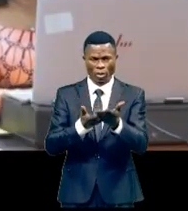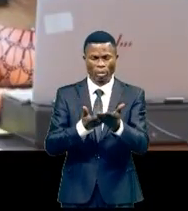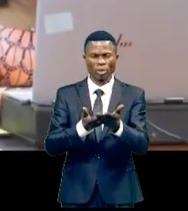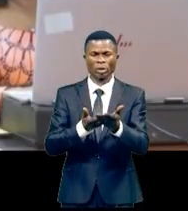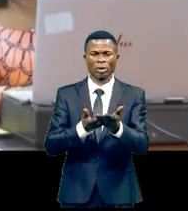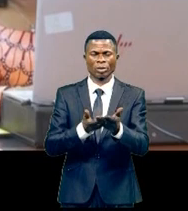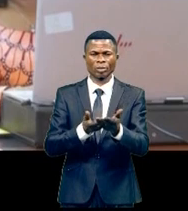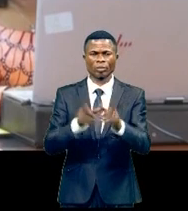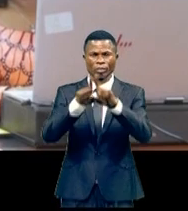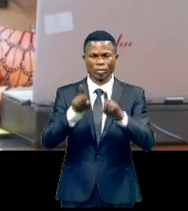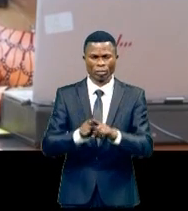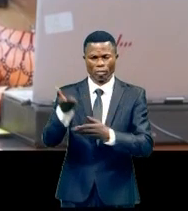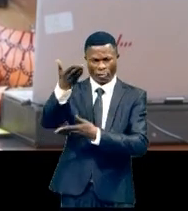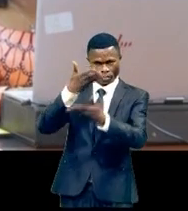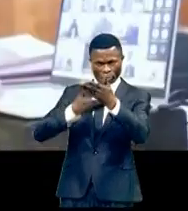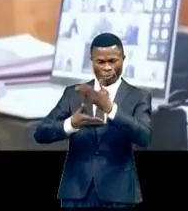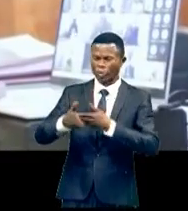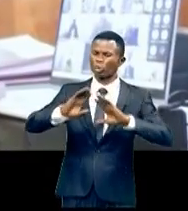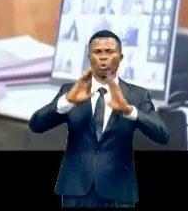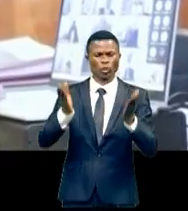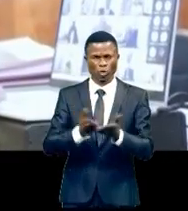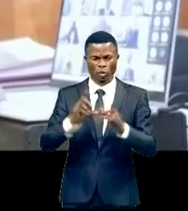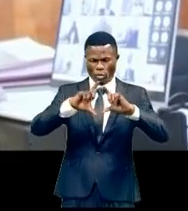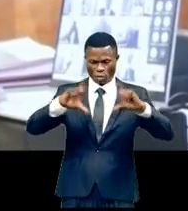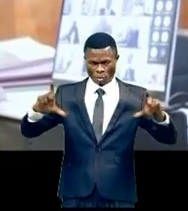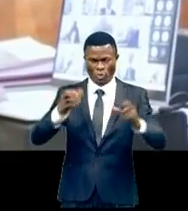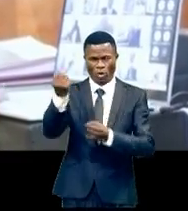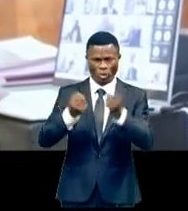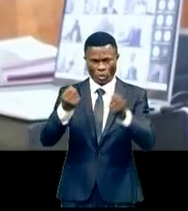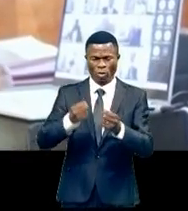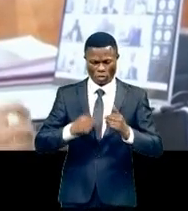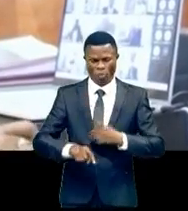véhicules. Les remplacements de toutes les plaques d'immatriculation en